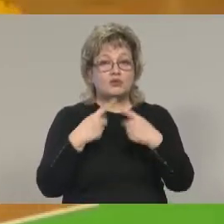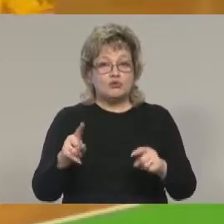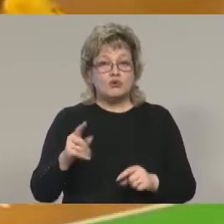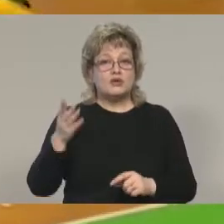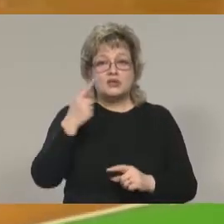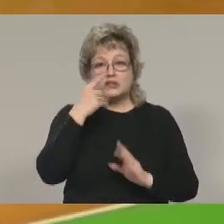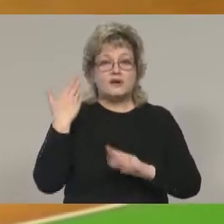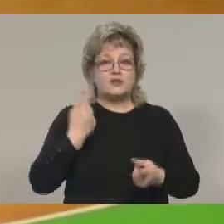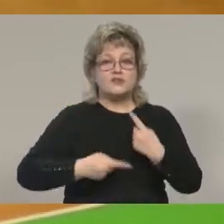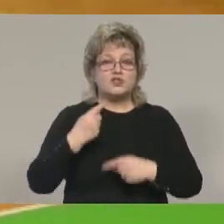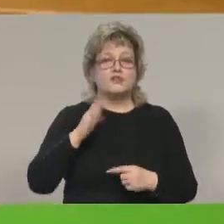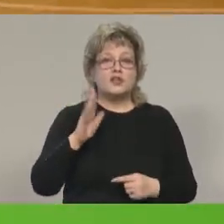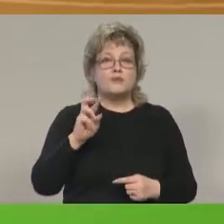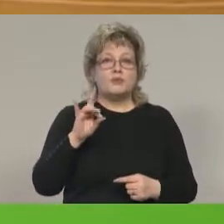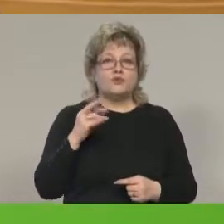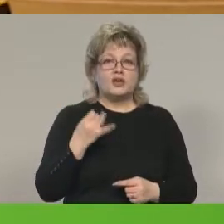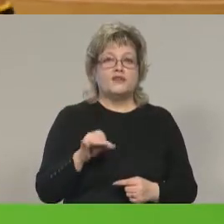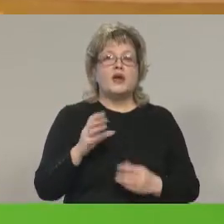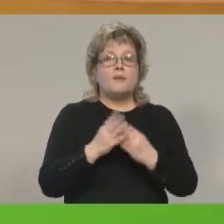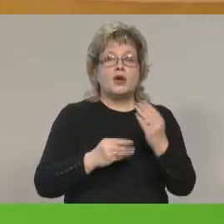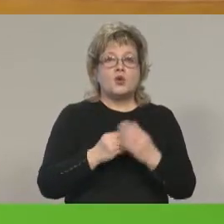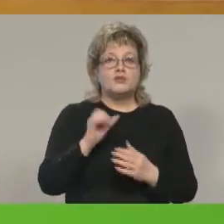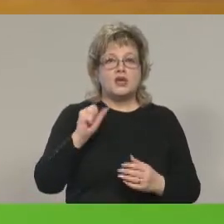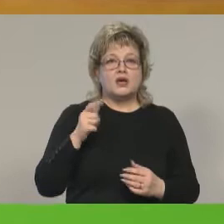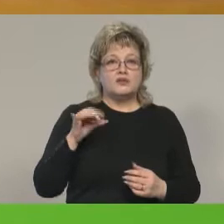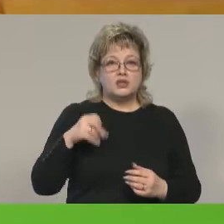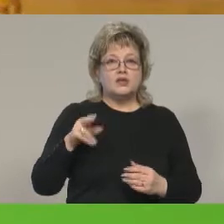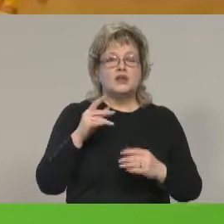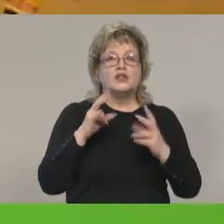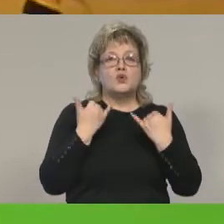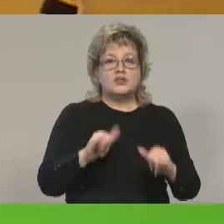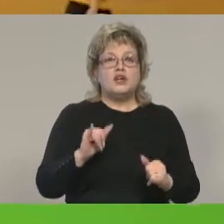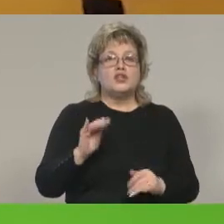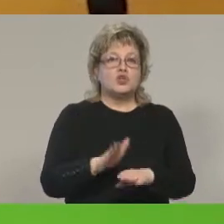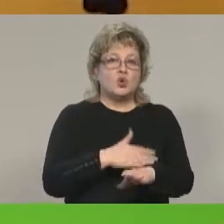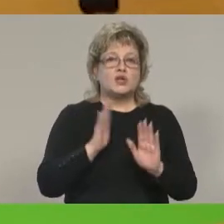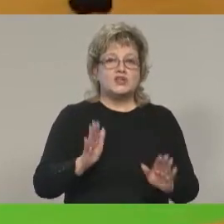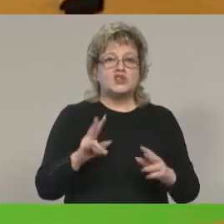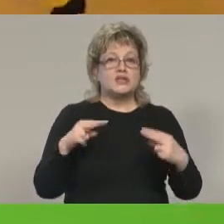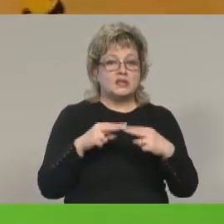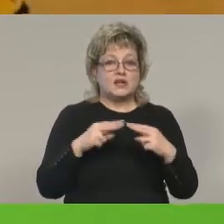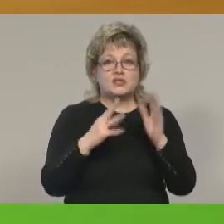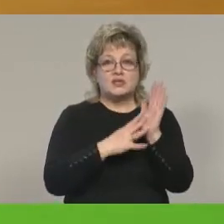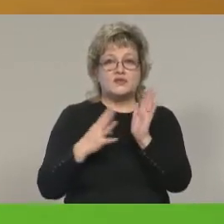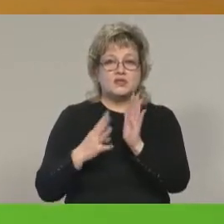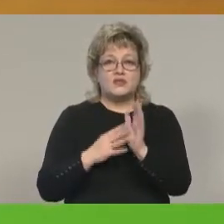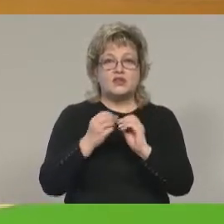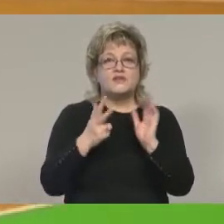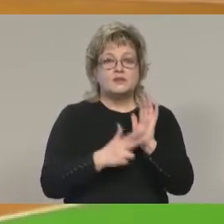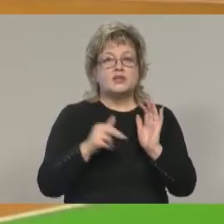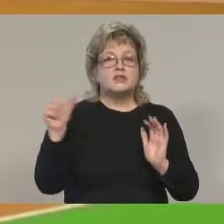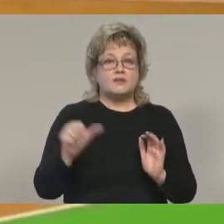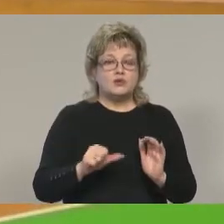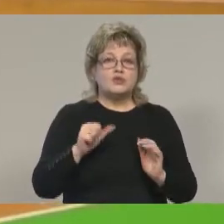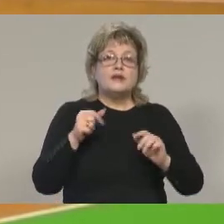недавней возвращенки – Владлены Бобровниковой. Майкопский Агуадеев, на удивление, долго держался на равных – 9-9 на 18-й